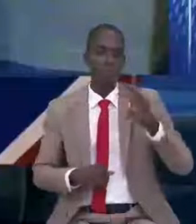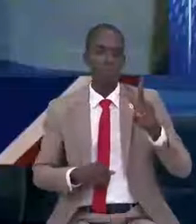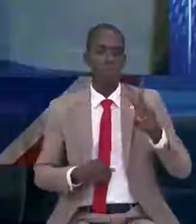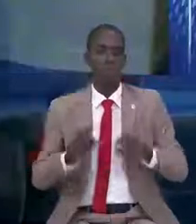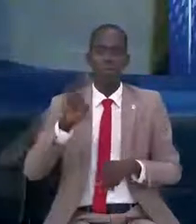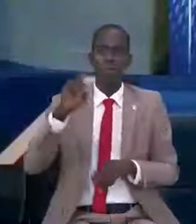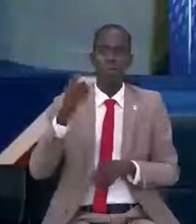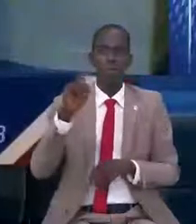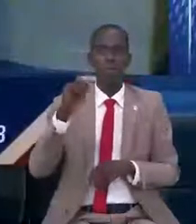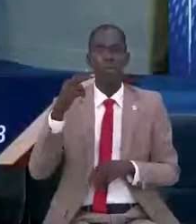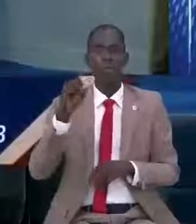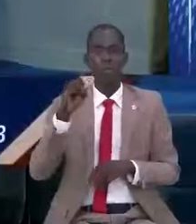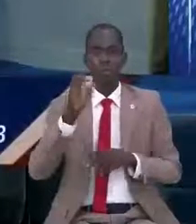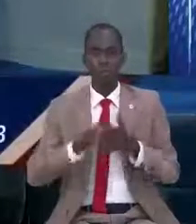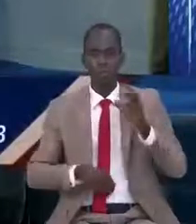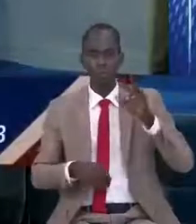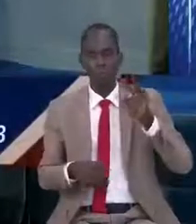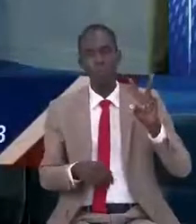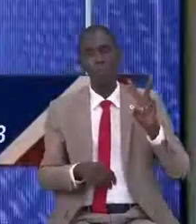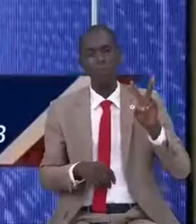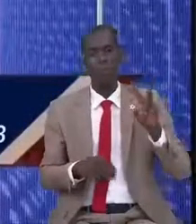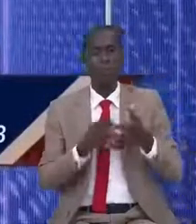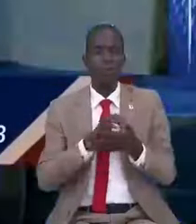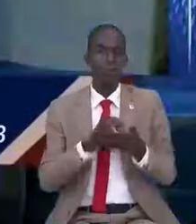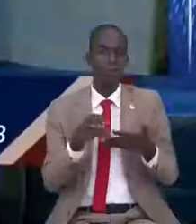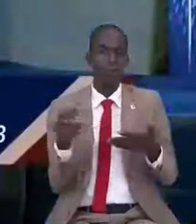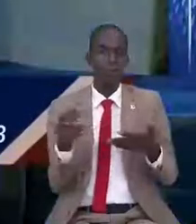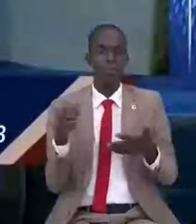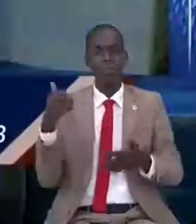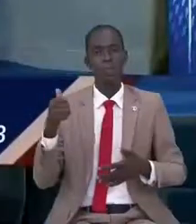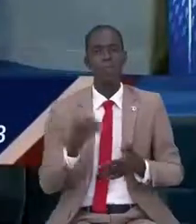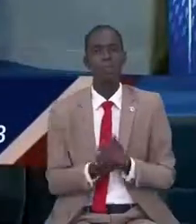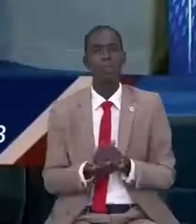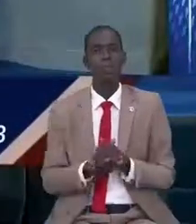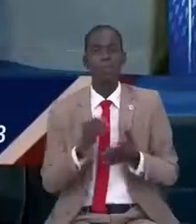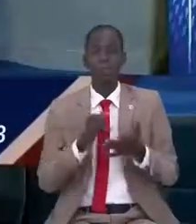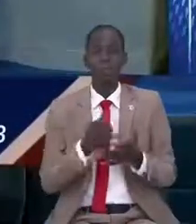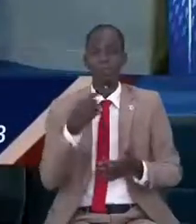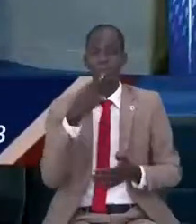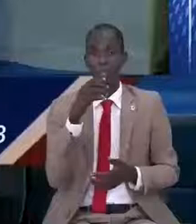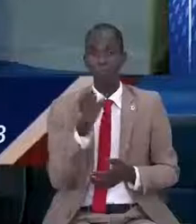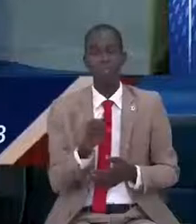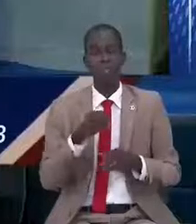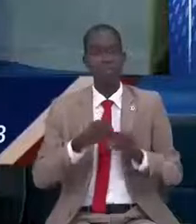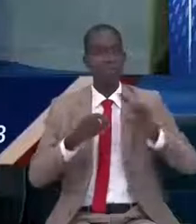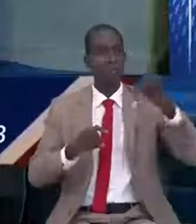Thessaloniciens, 1 Thessaloniciens 2, 1 Thessaloniciens 2, verset